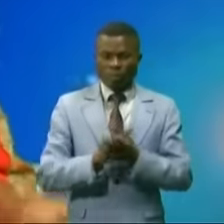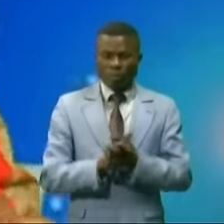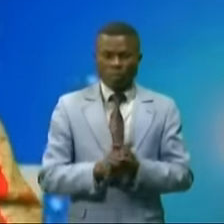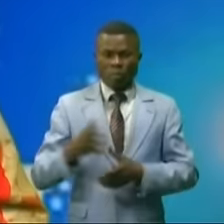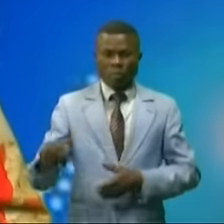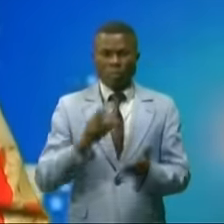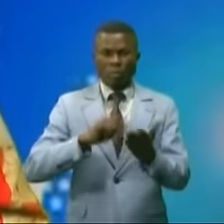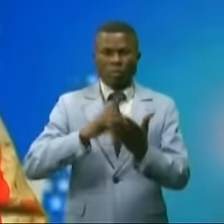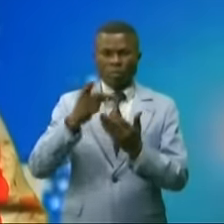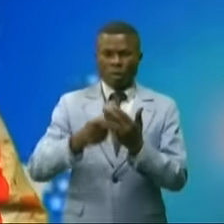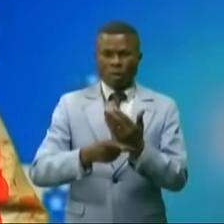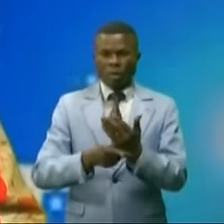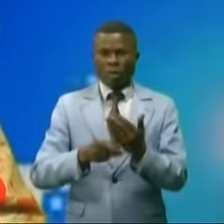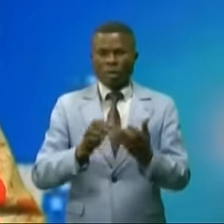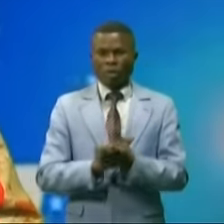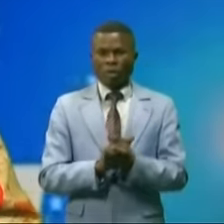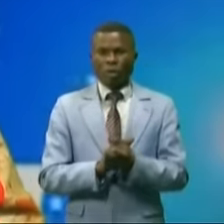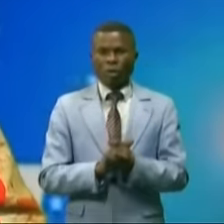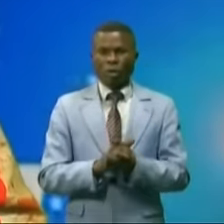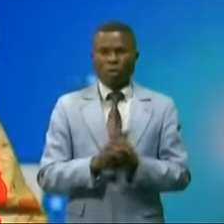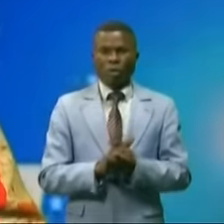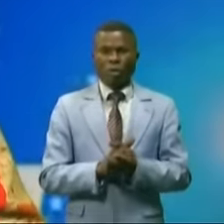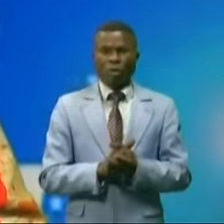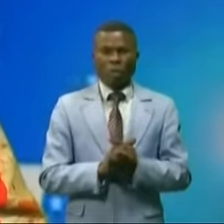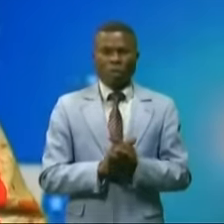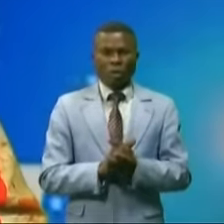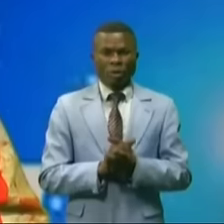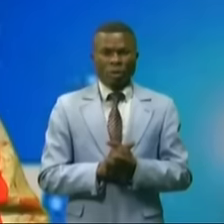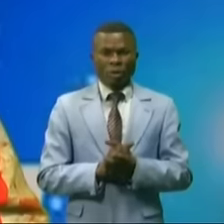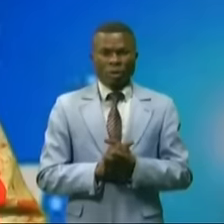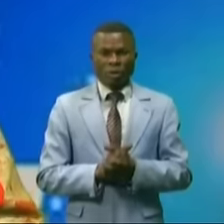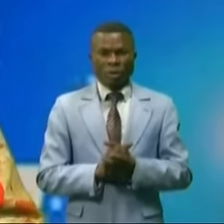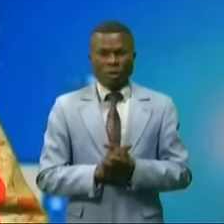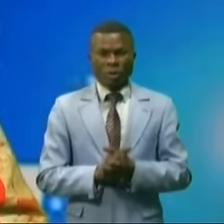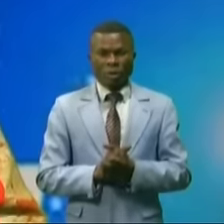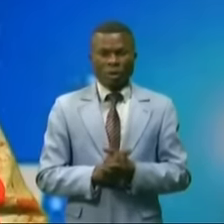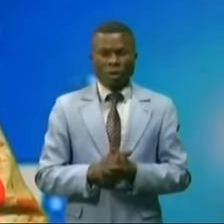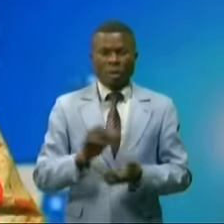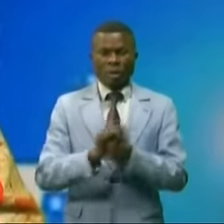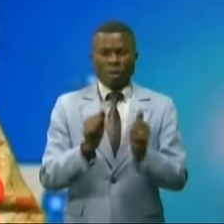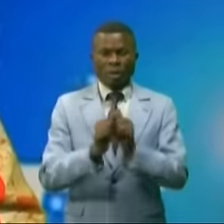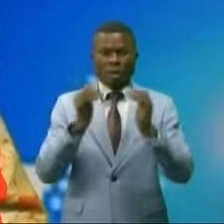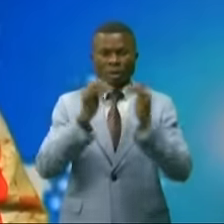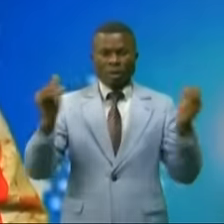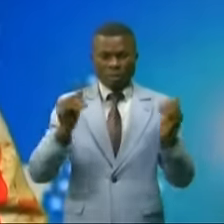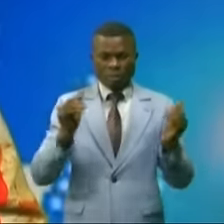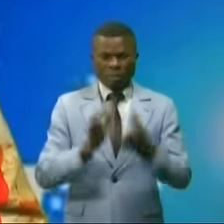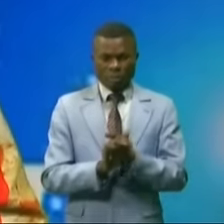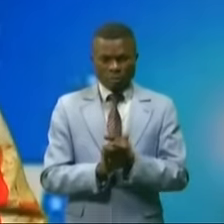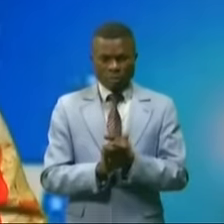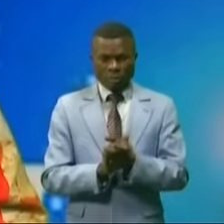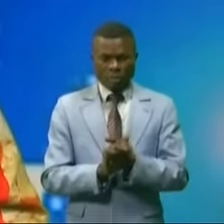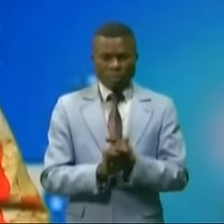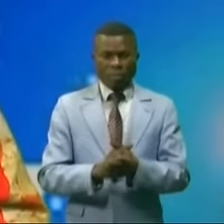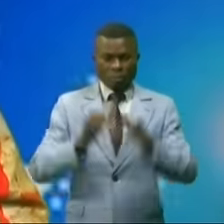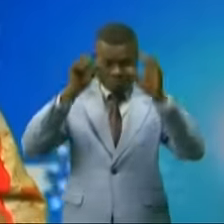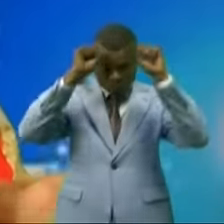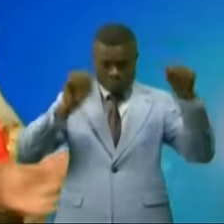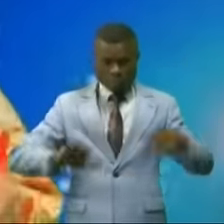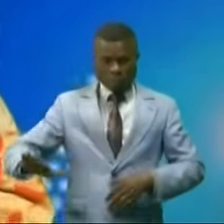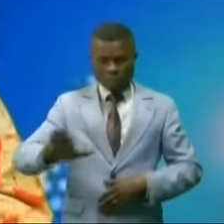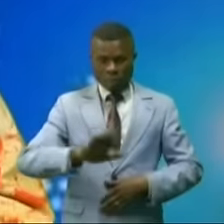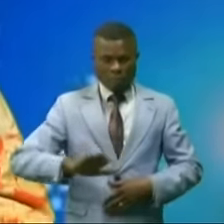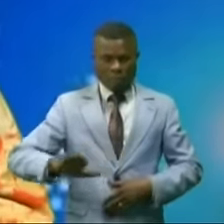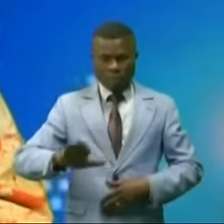désarmement, démobilisation, relèvement communautaire et stabilisation en sigle PDDRCS. Le président de la